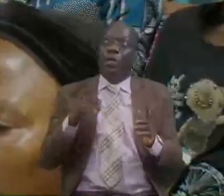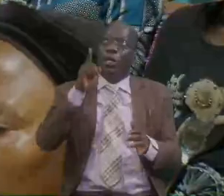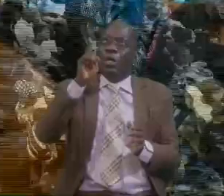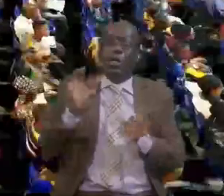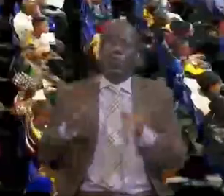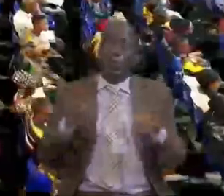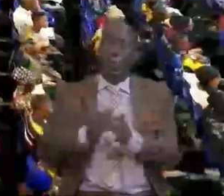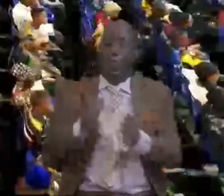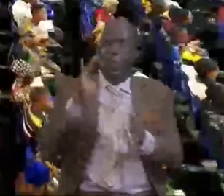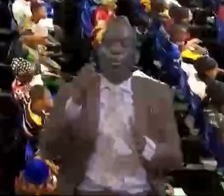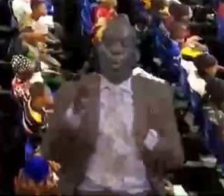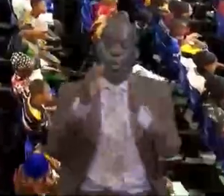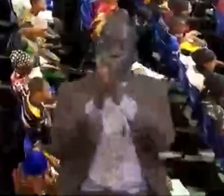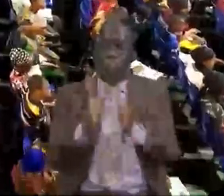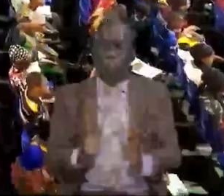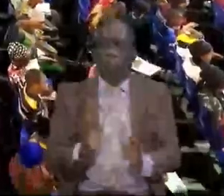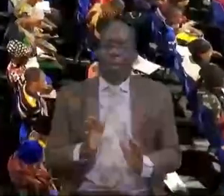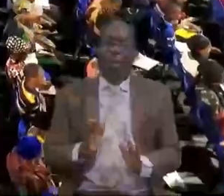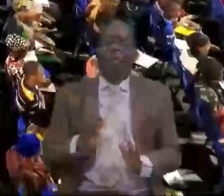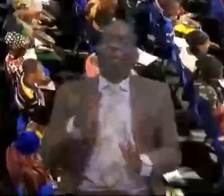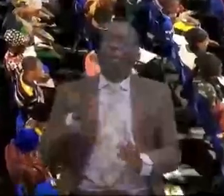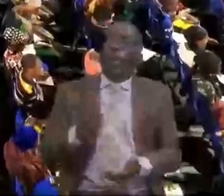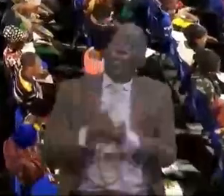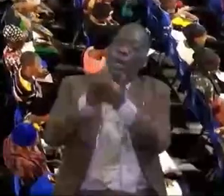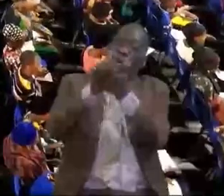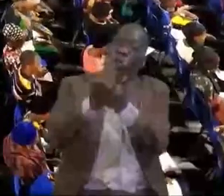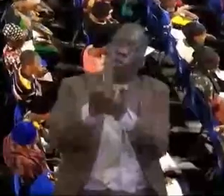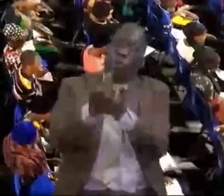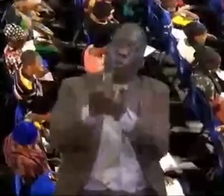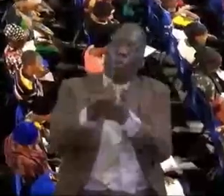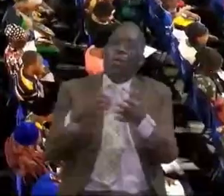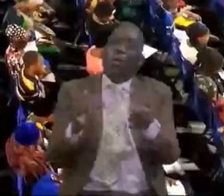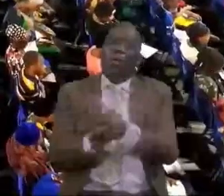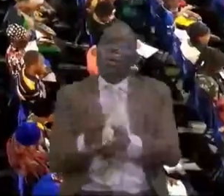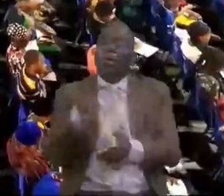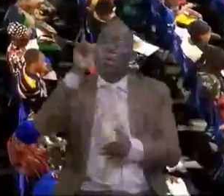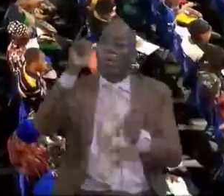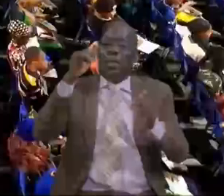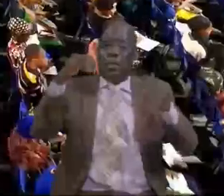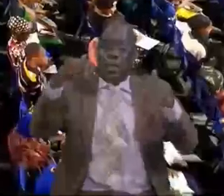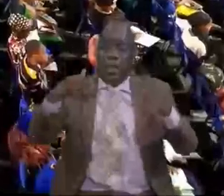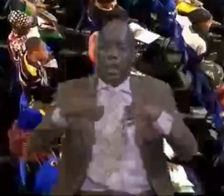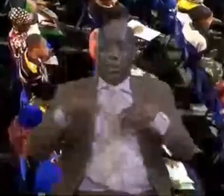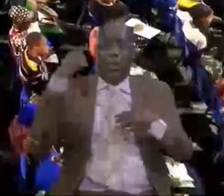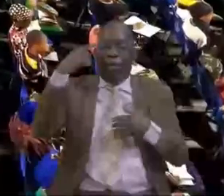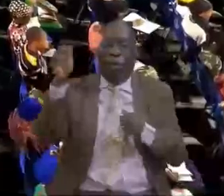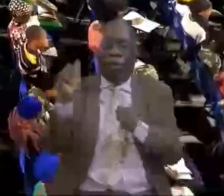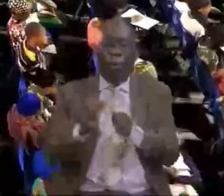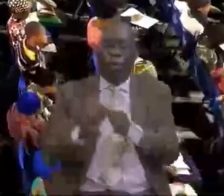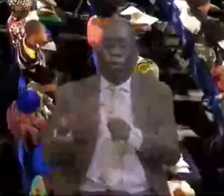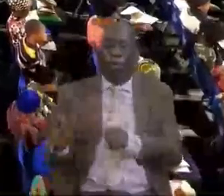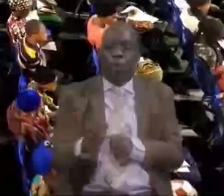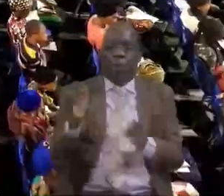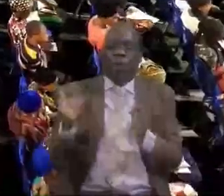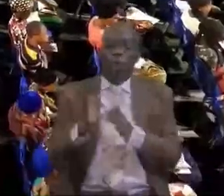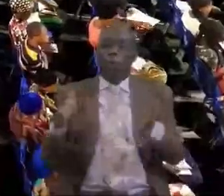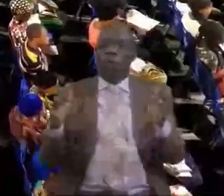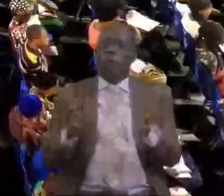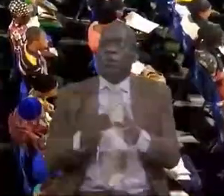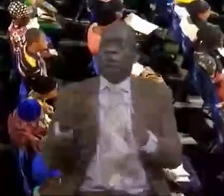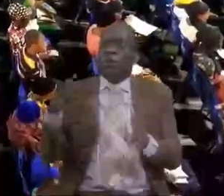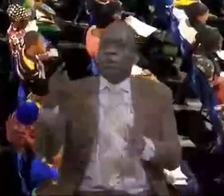Par l'intercession, l'intervention qu'il a pour chacun de nous. Jésus,